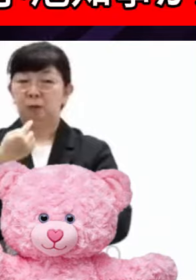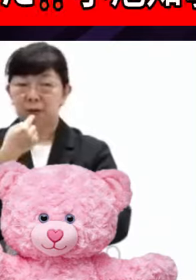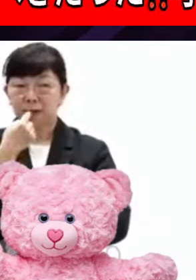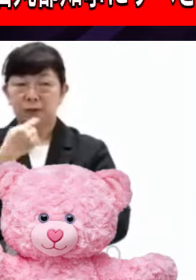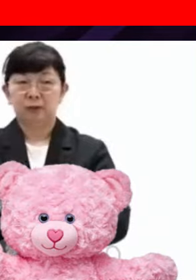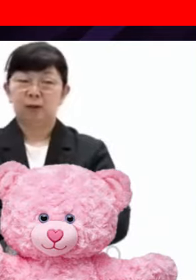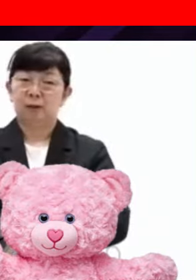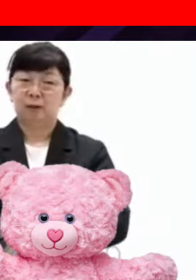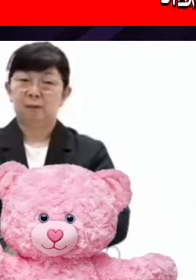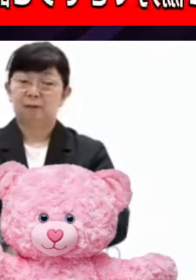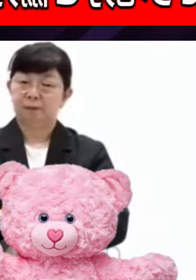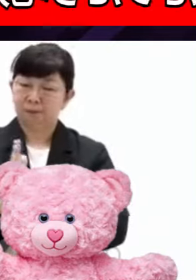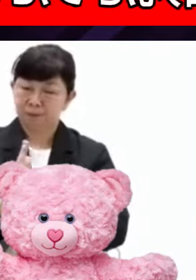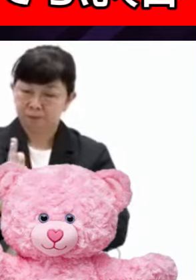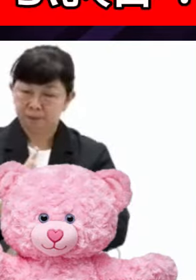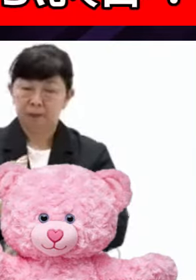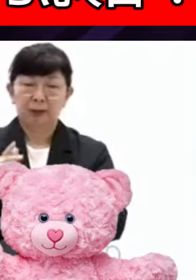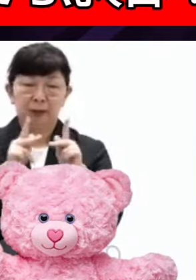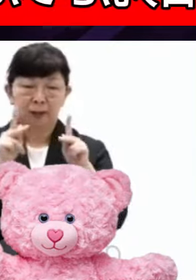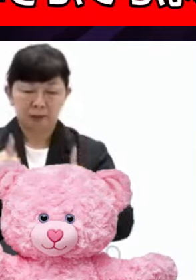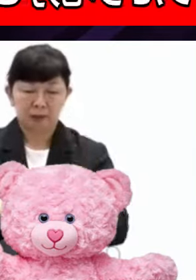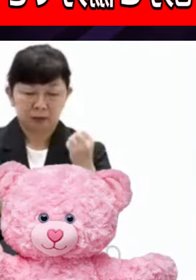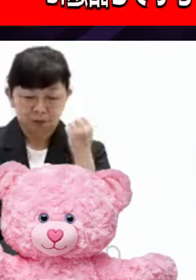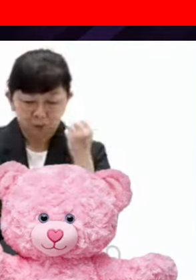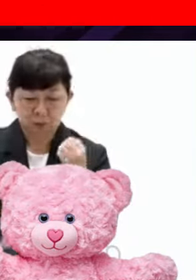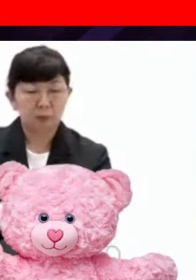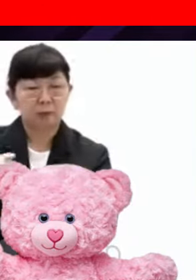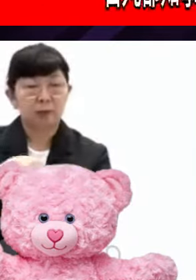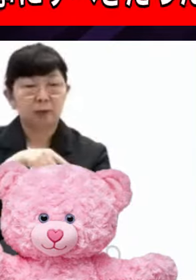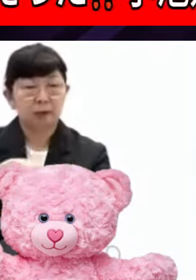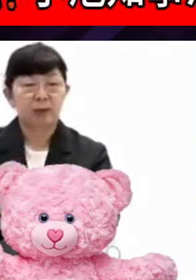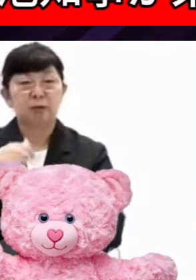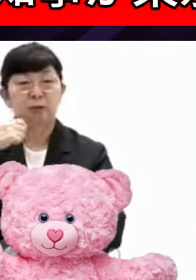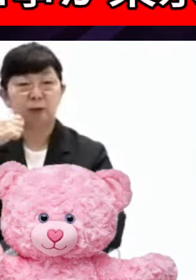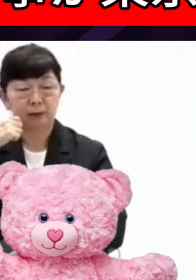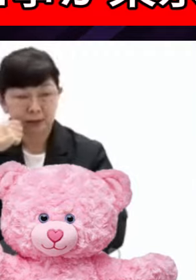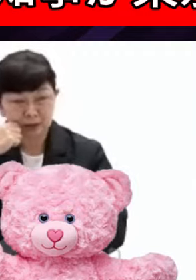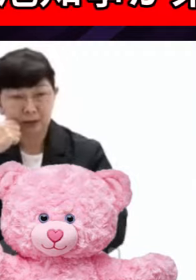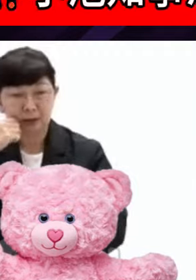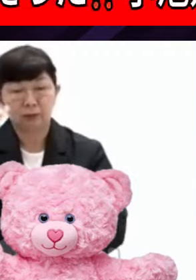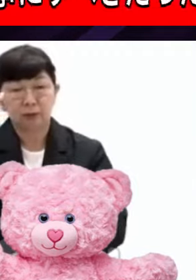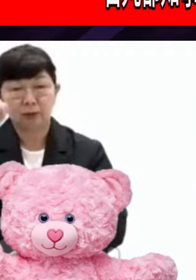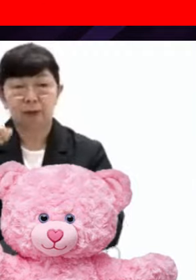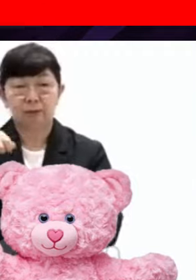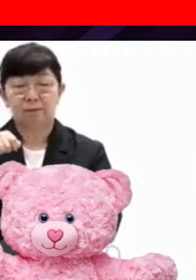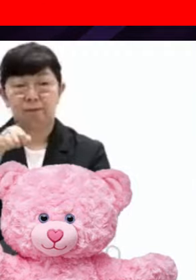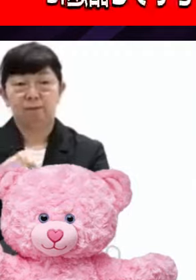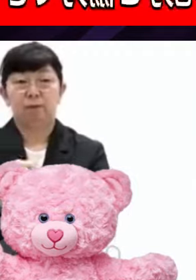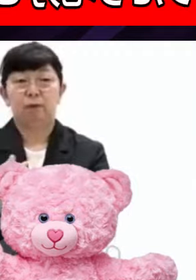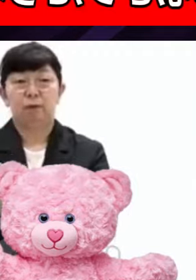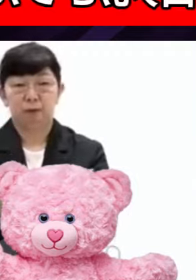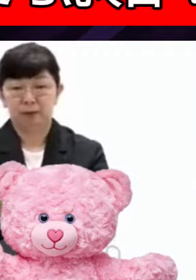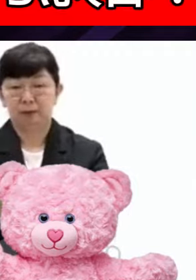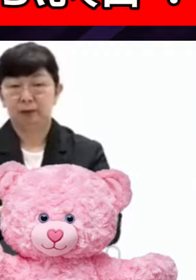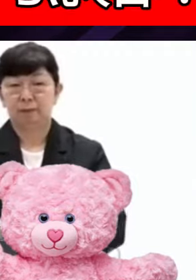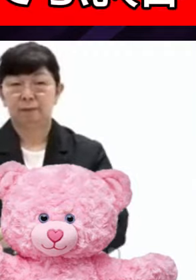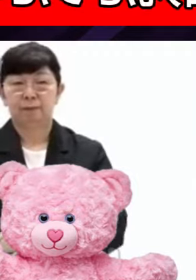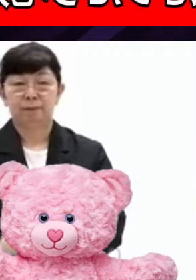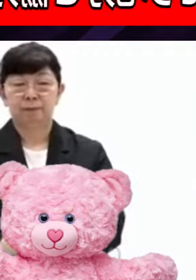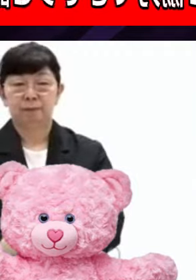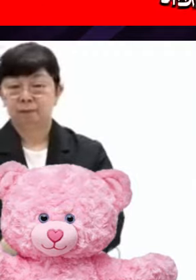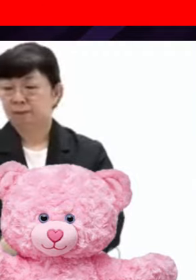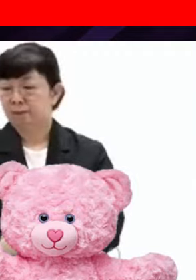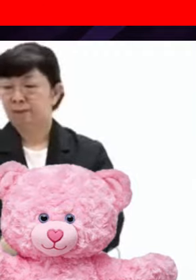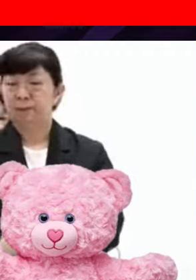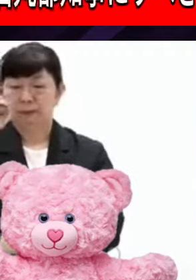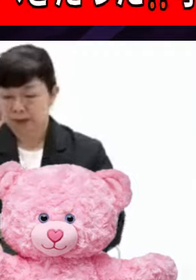本質的な課題解決にはならないということを再三申し上げたというところでございます。 あり